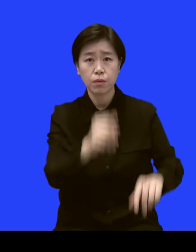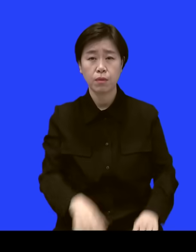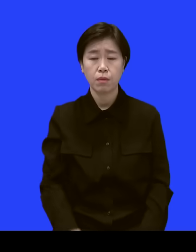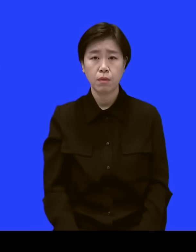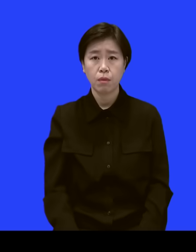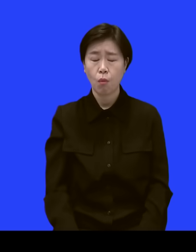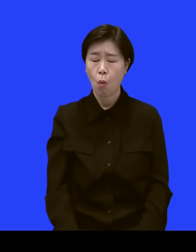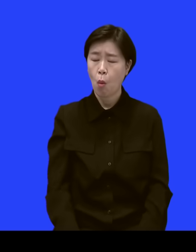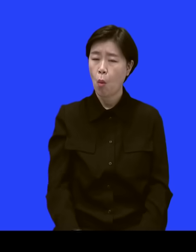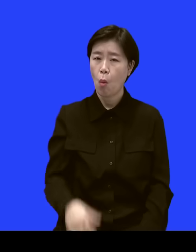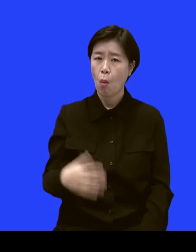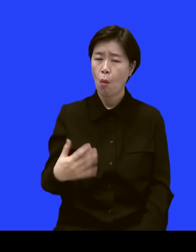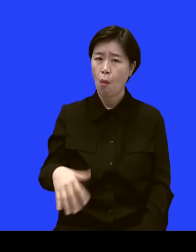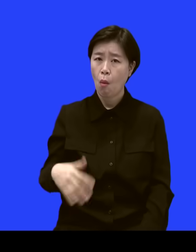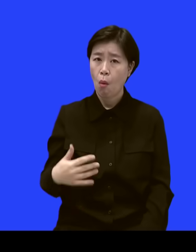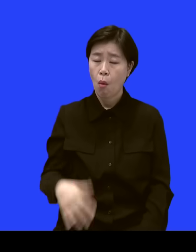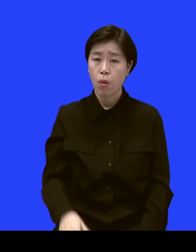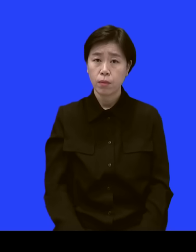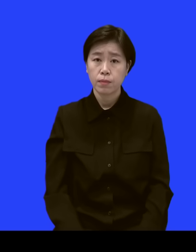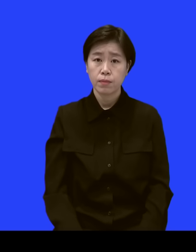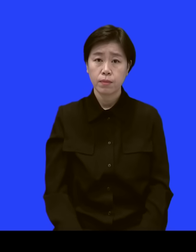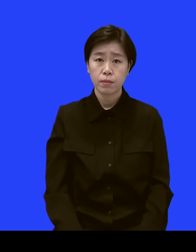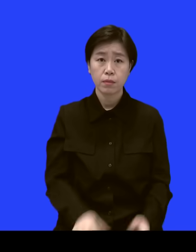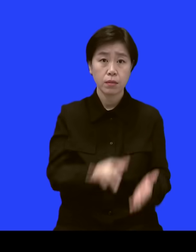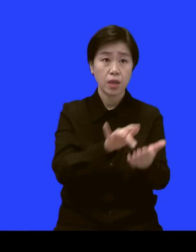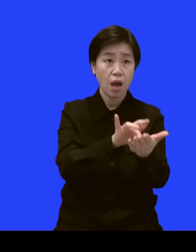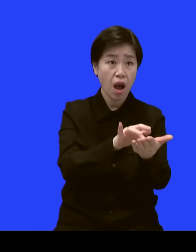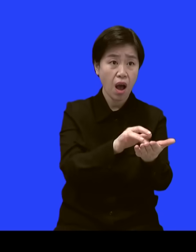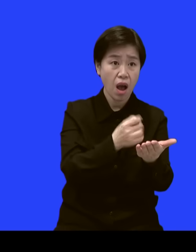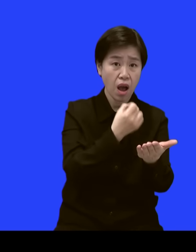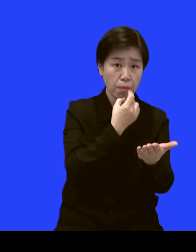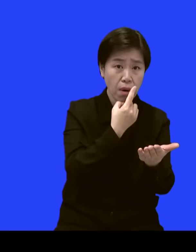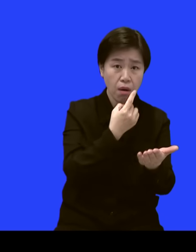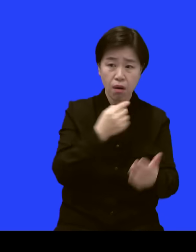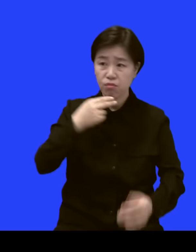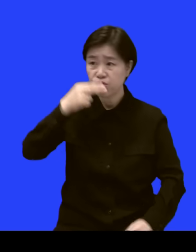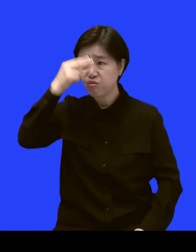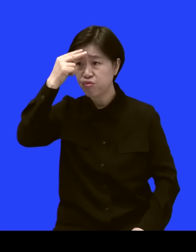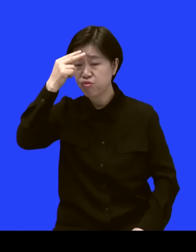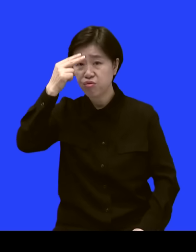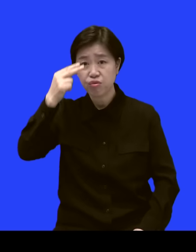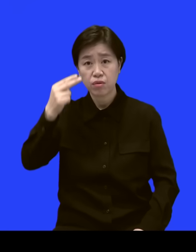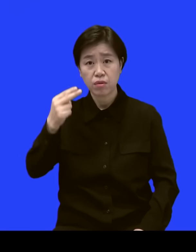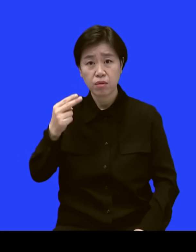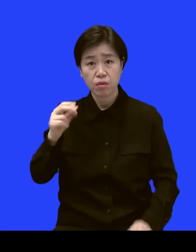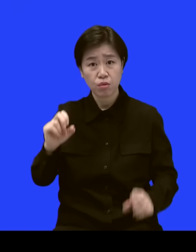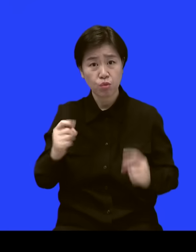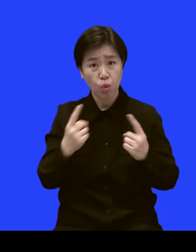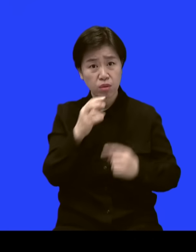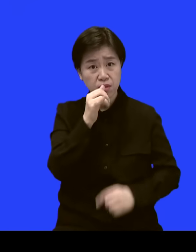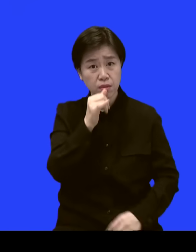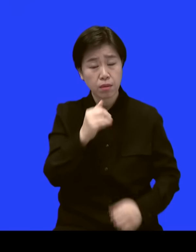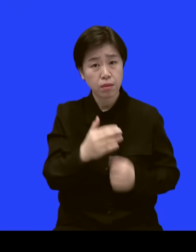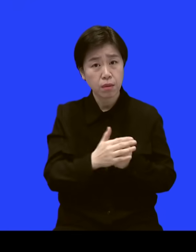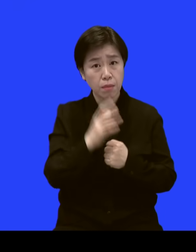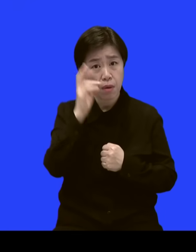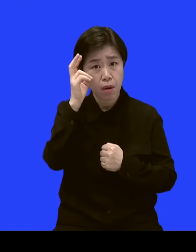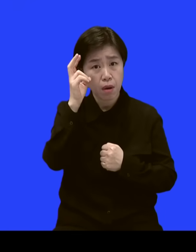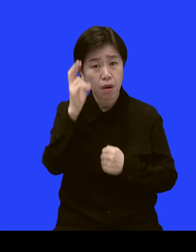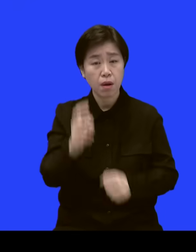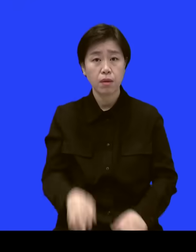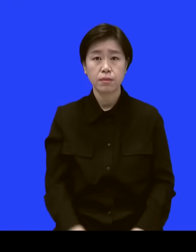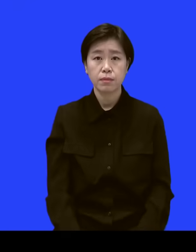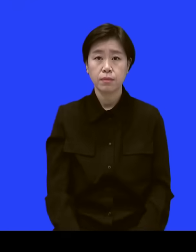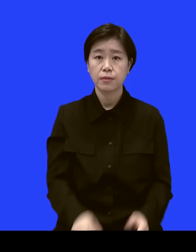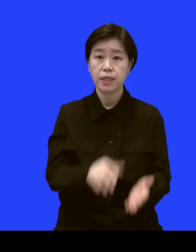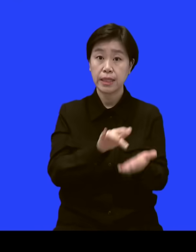이게 약 드시고 술 드시고 이래서 아마 그랬을 거예요. 그럴 수도 있죠. 약도 드시면서 술 드신 거죠?